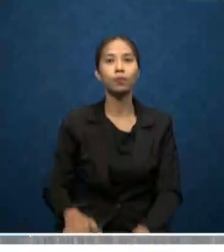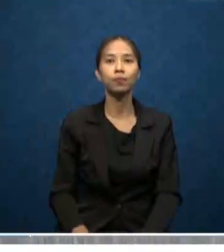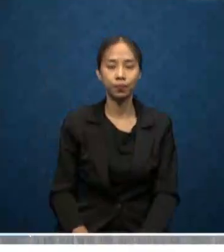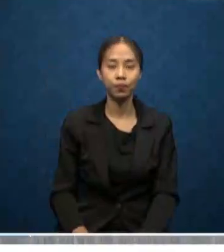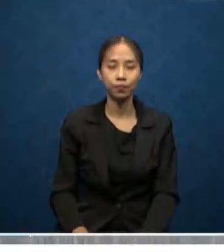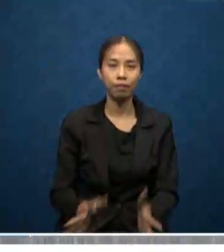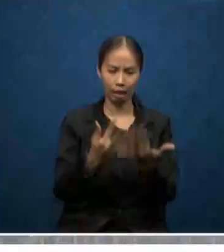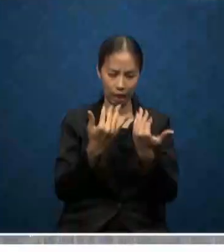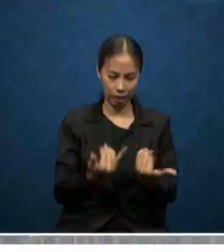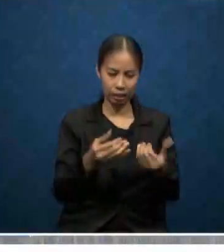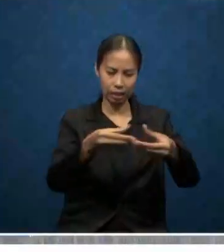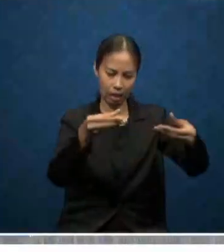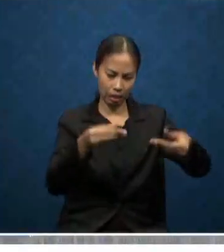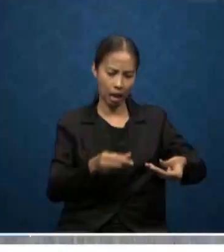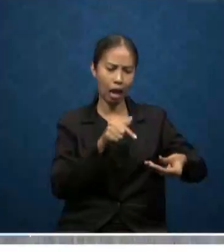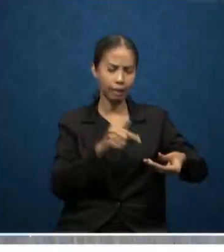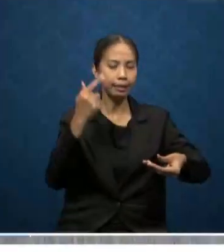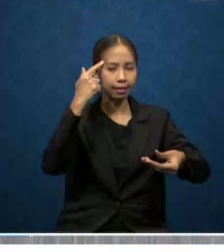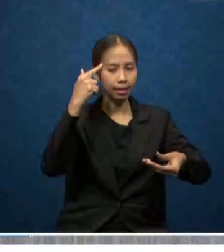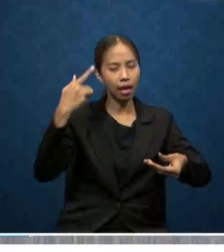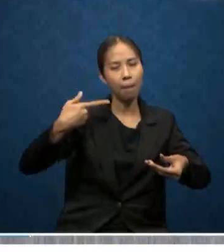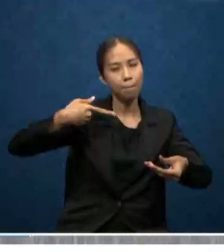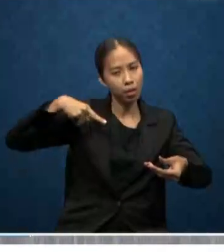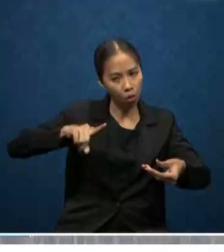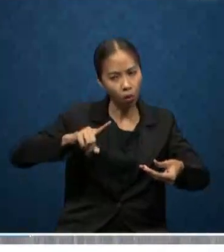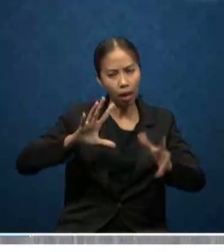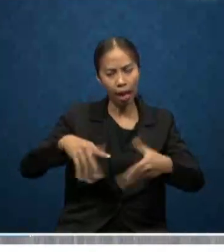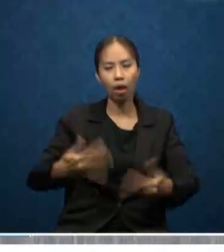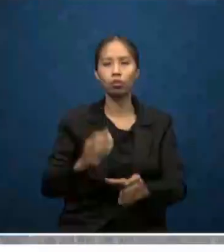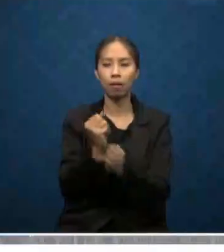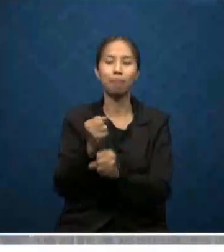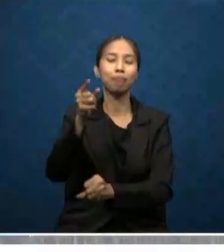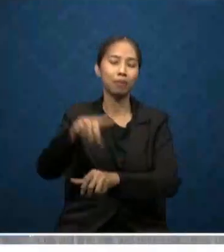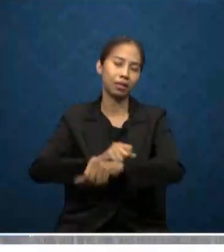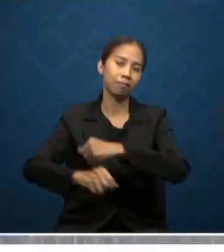การรายงานพิจารณาศึกษานี้จะเป็นประโยชน์แล้วก็นำไปใช้กับหน่วยงานที่เกี่ยวข้องแล้ว